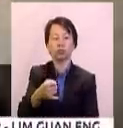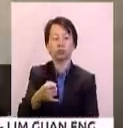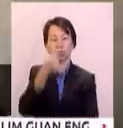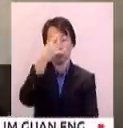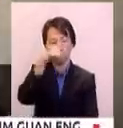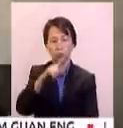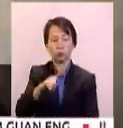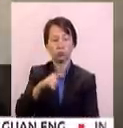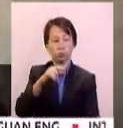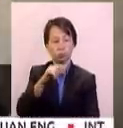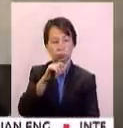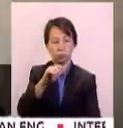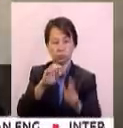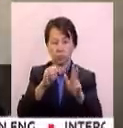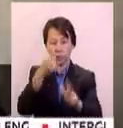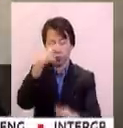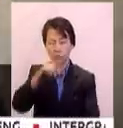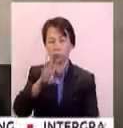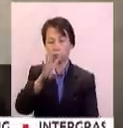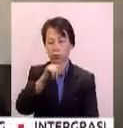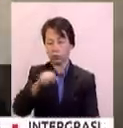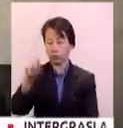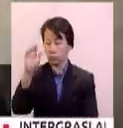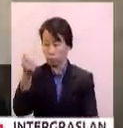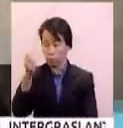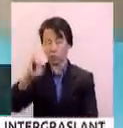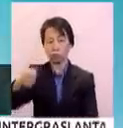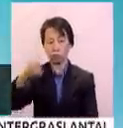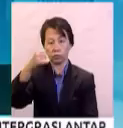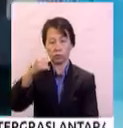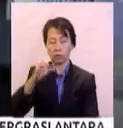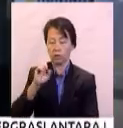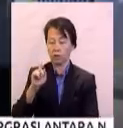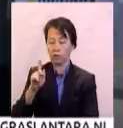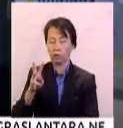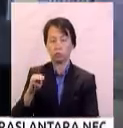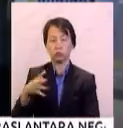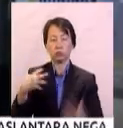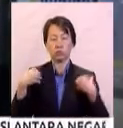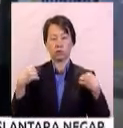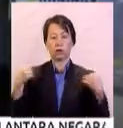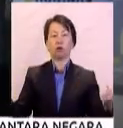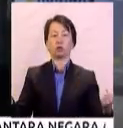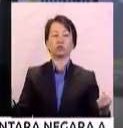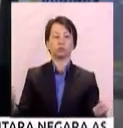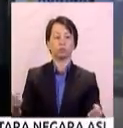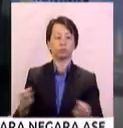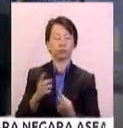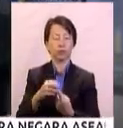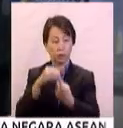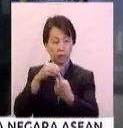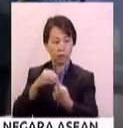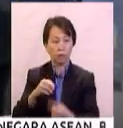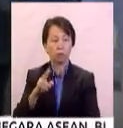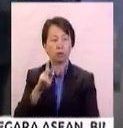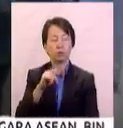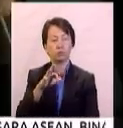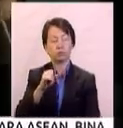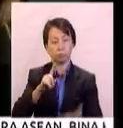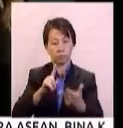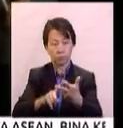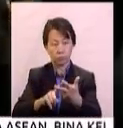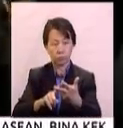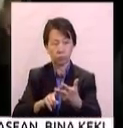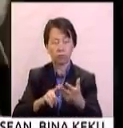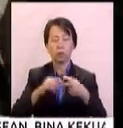top of the 4 to 10 million skim kesihatan khas. Kejayaan lain turut dilakar KBS ialah projek